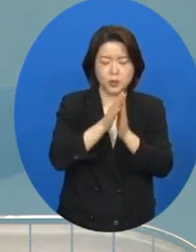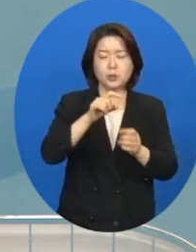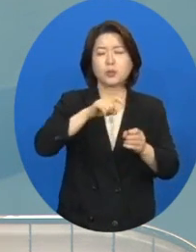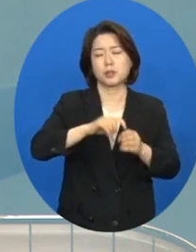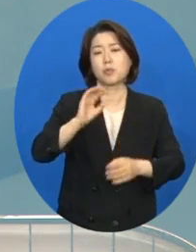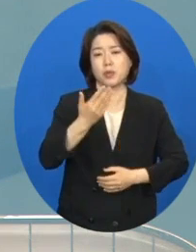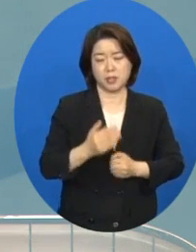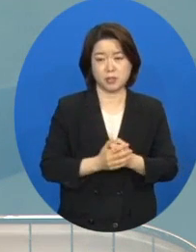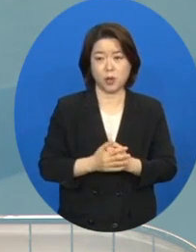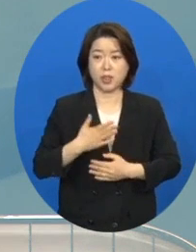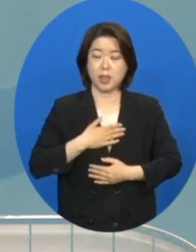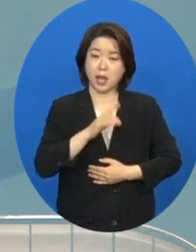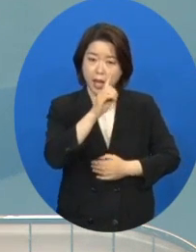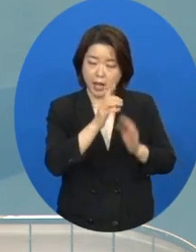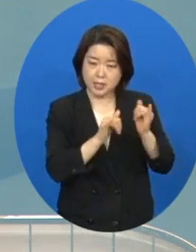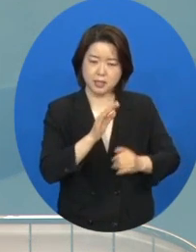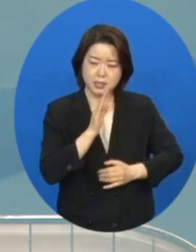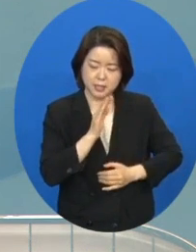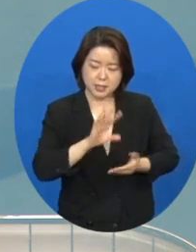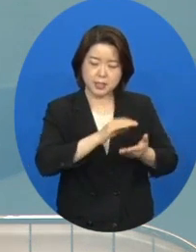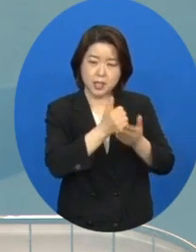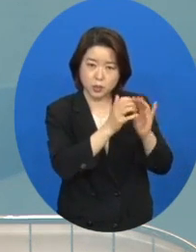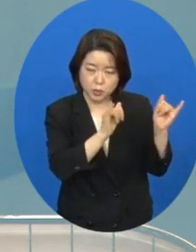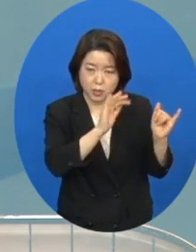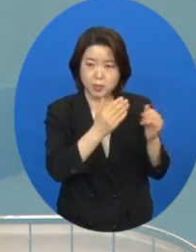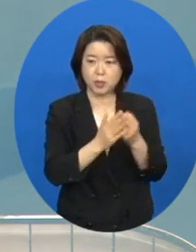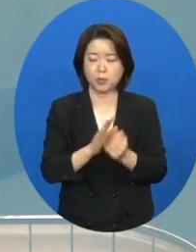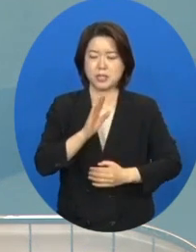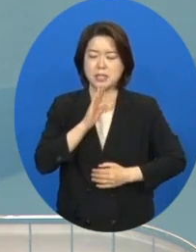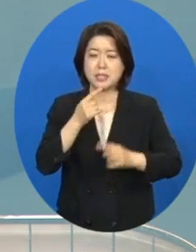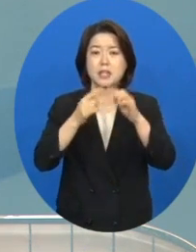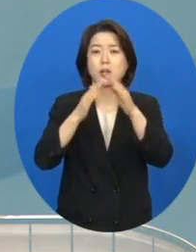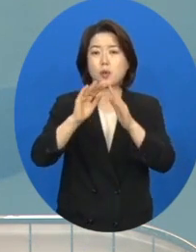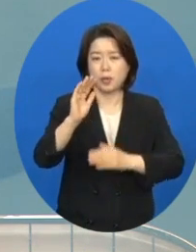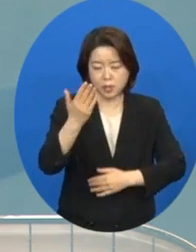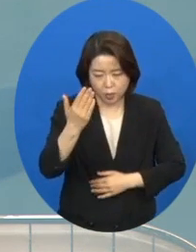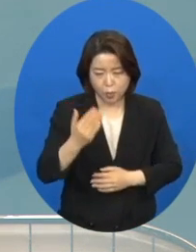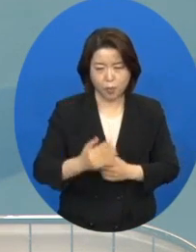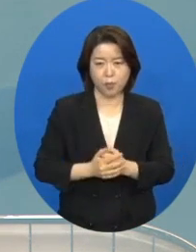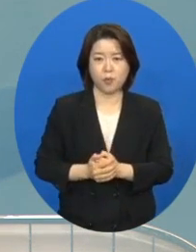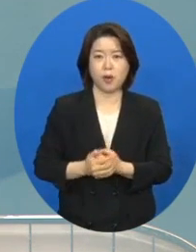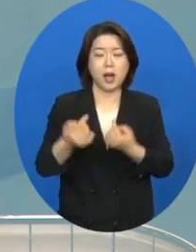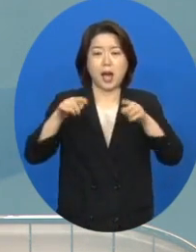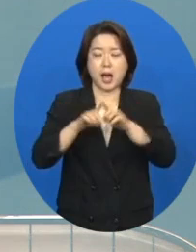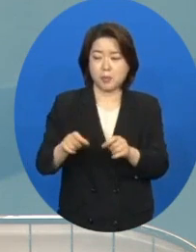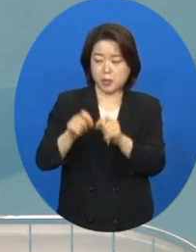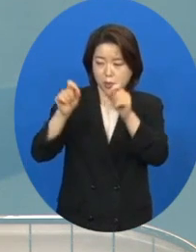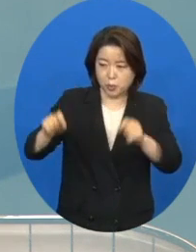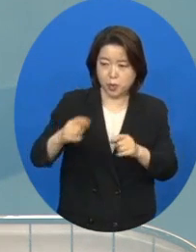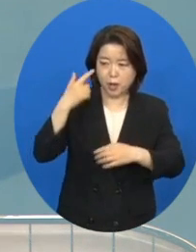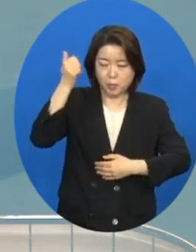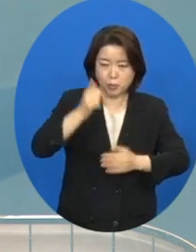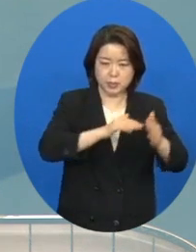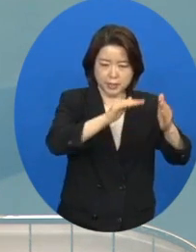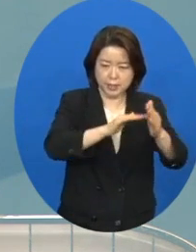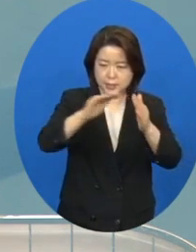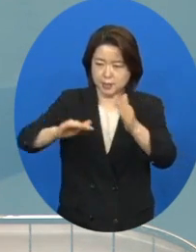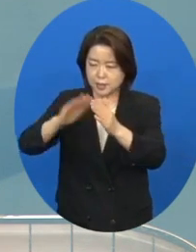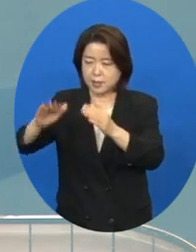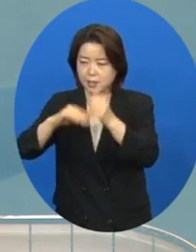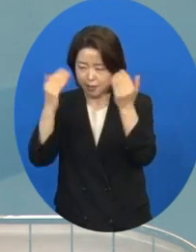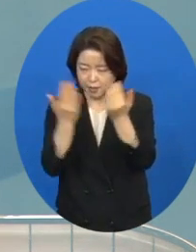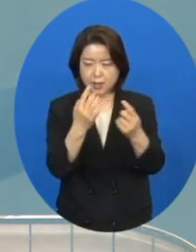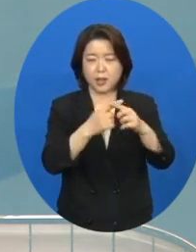한 사람이 진짜 그리스도인이 되고, 진짜 교회가 되고, 함께 동역하는 목사 가정들이 그런 교회가